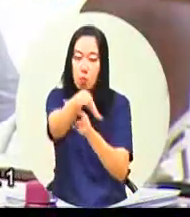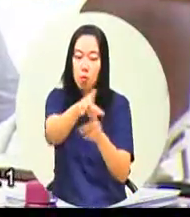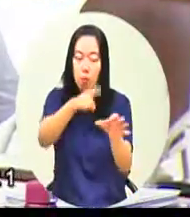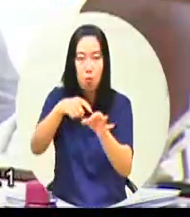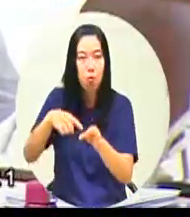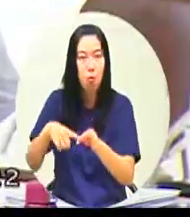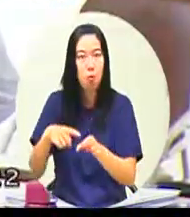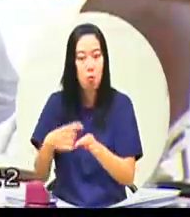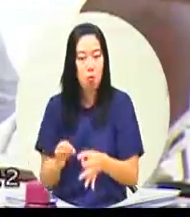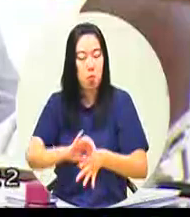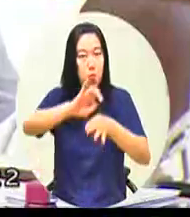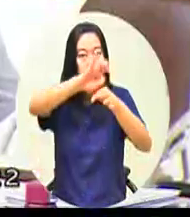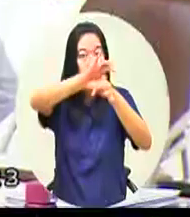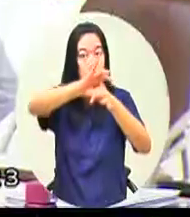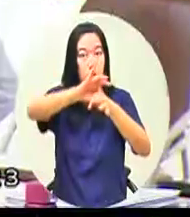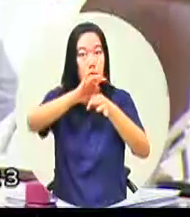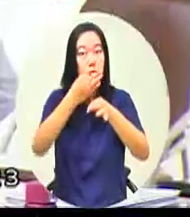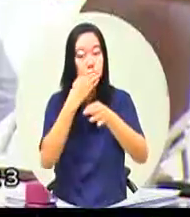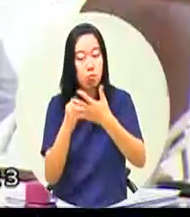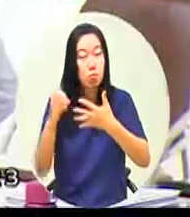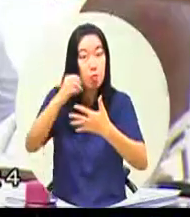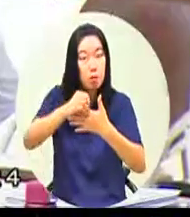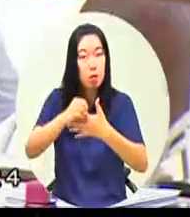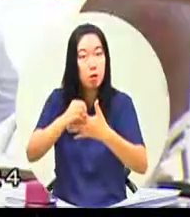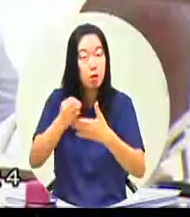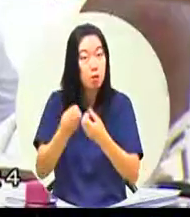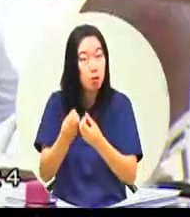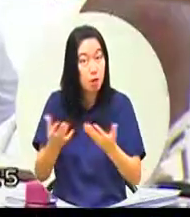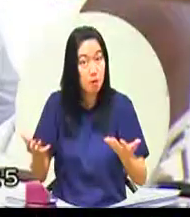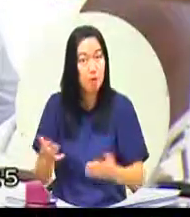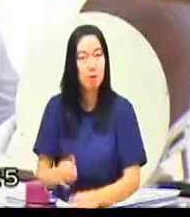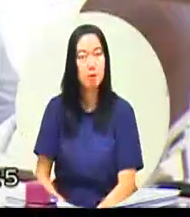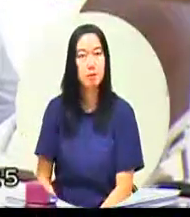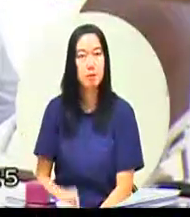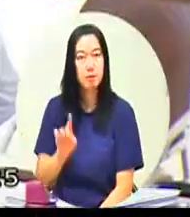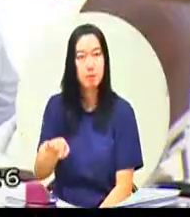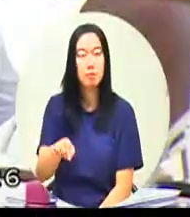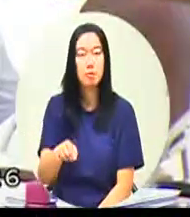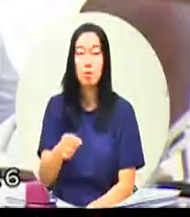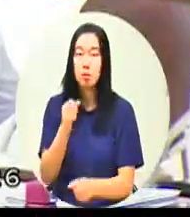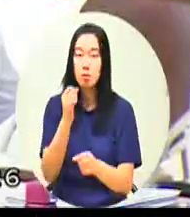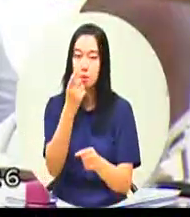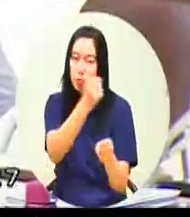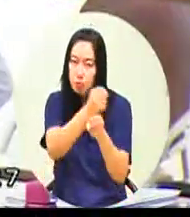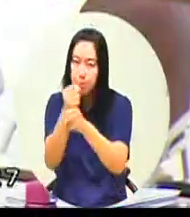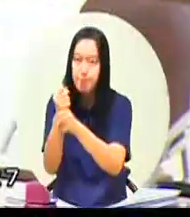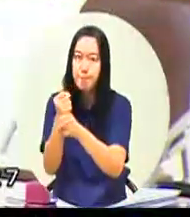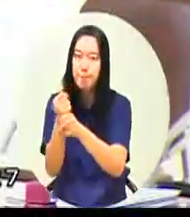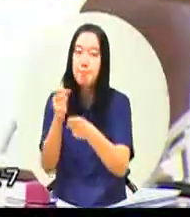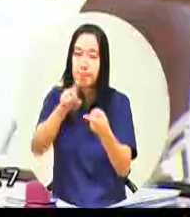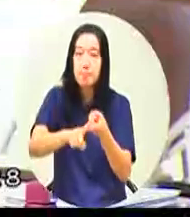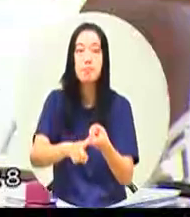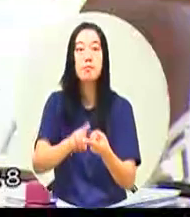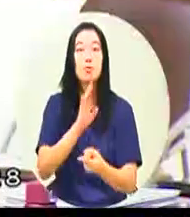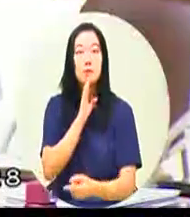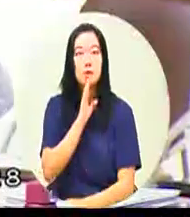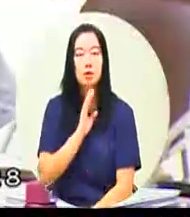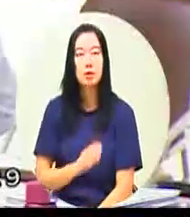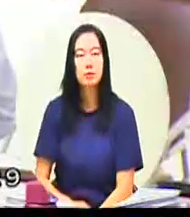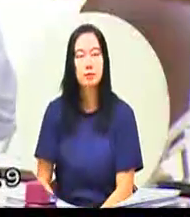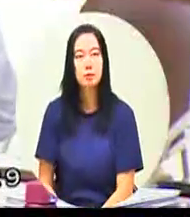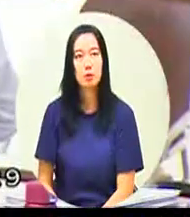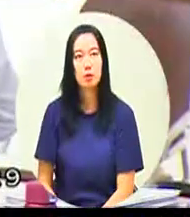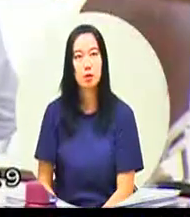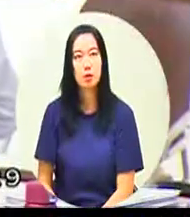让他们的价值提升，当然是在合理合理的情形之下，好，那我